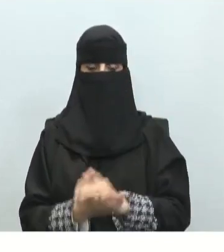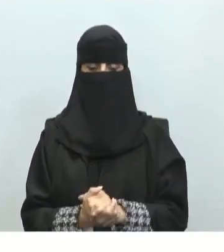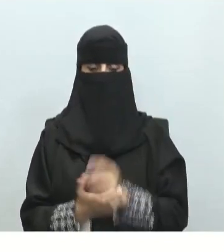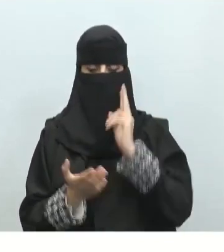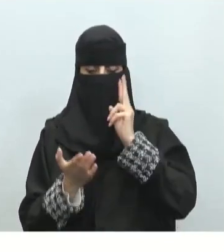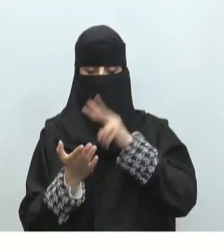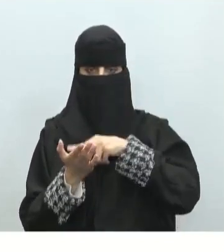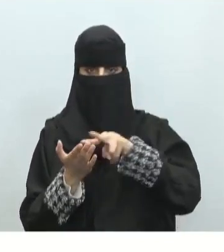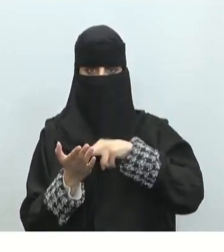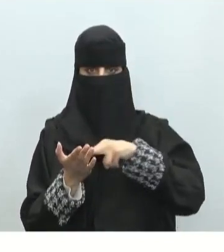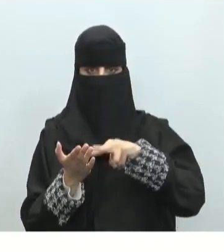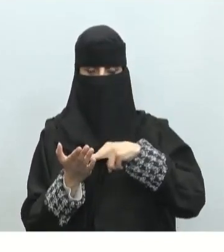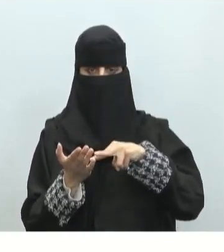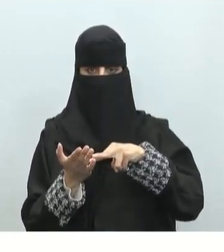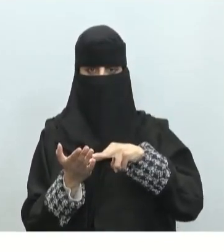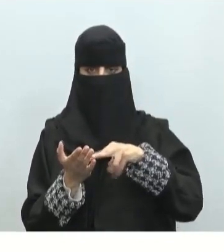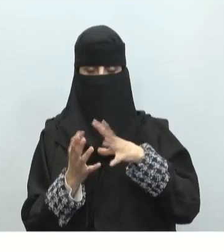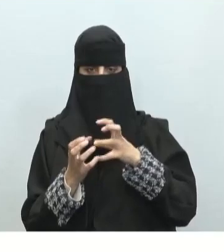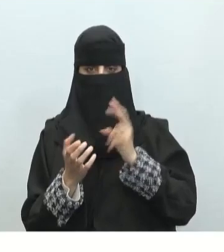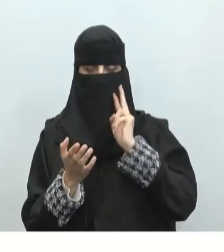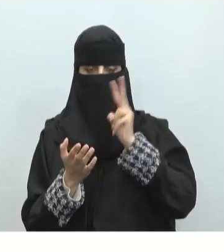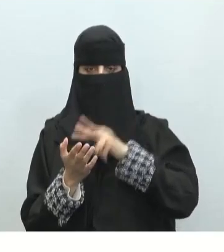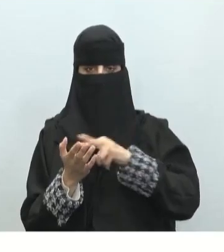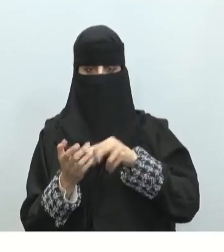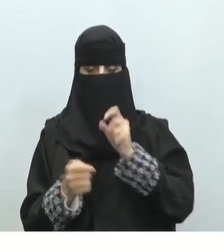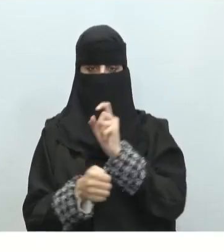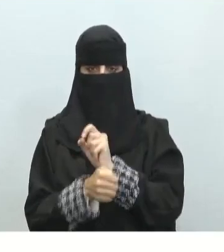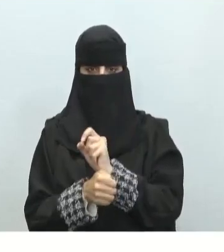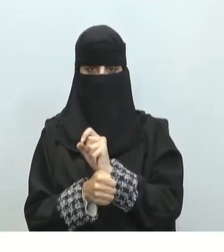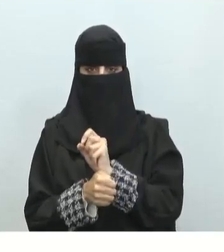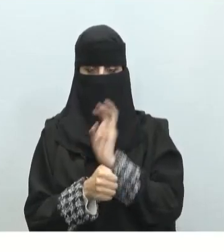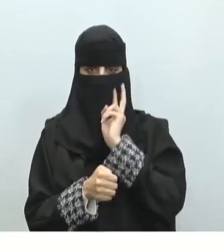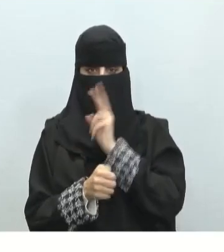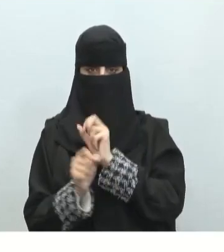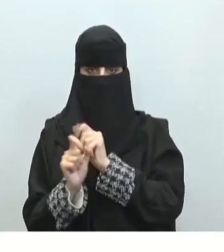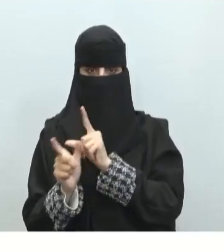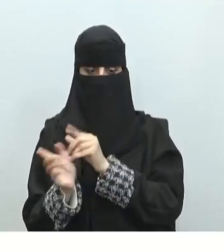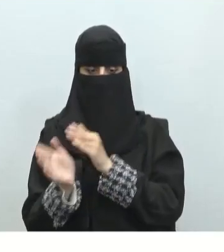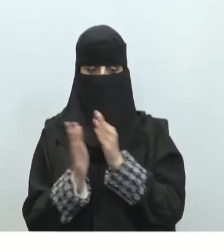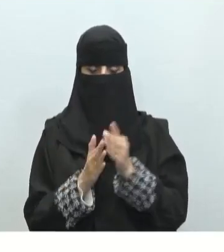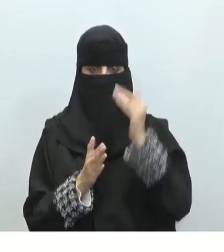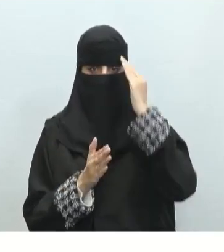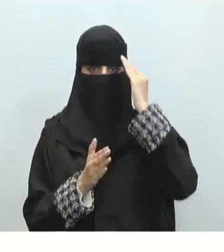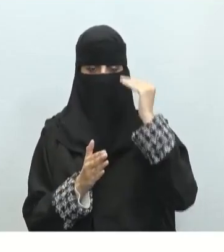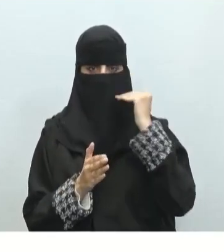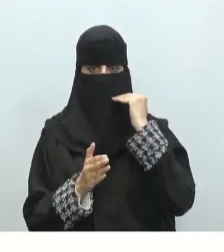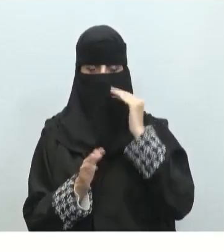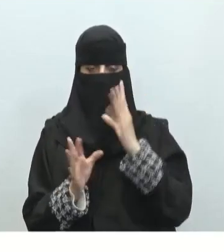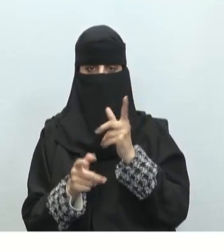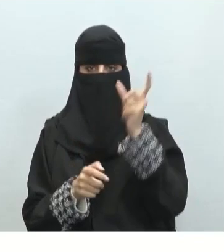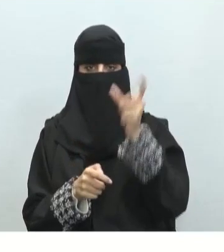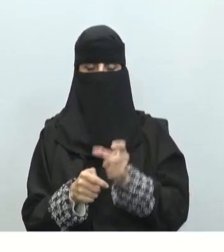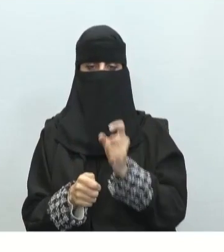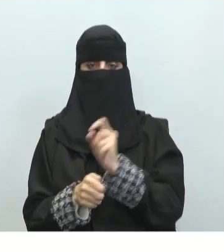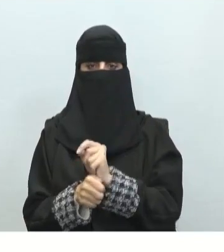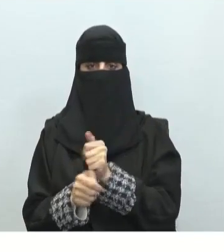تقرا الفتاه الكتابه الفتاه الكتابه اتينا بالركن الاساسيين للجمله الفعليه